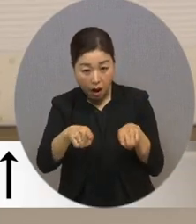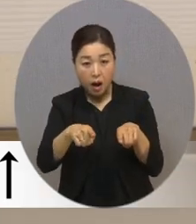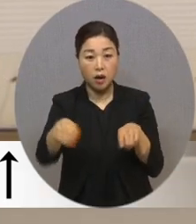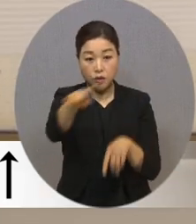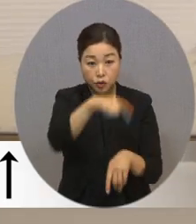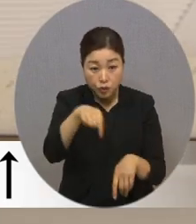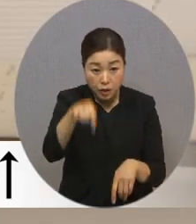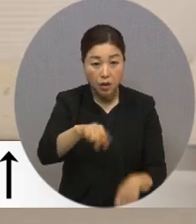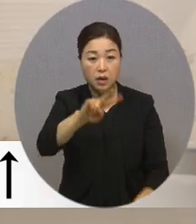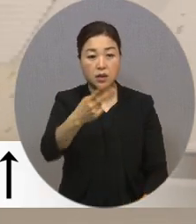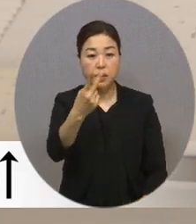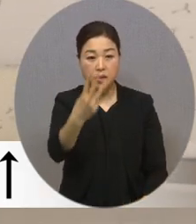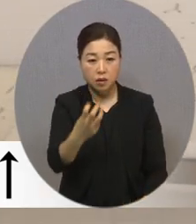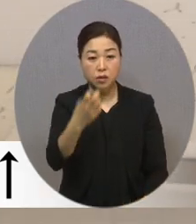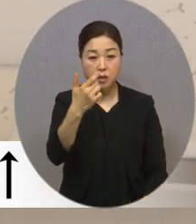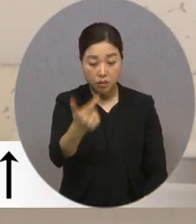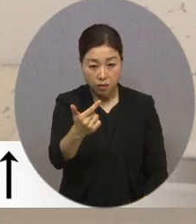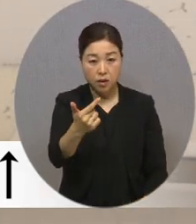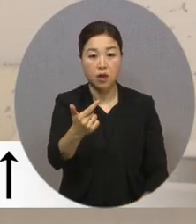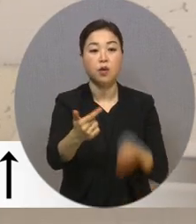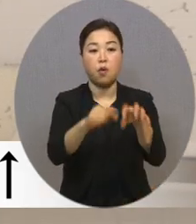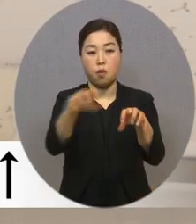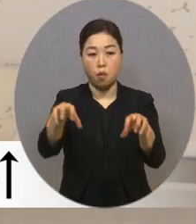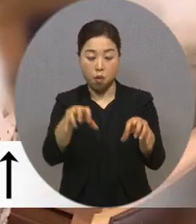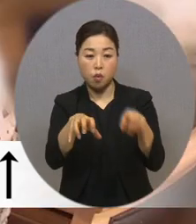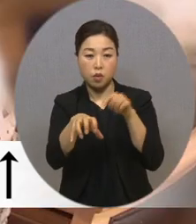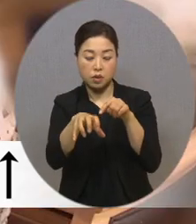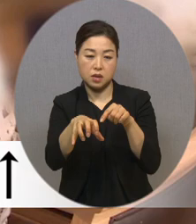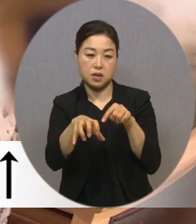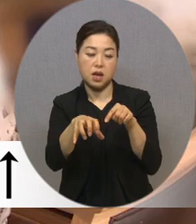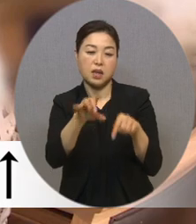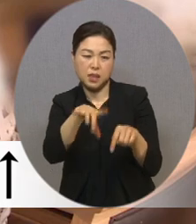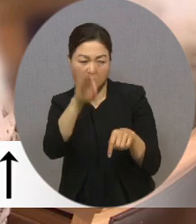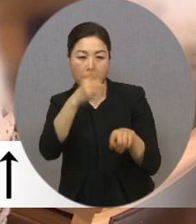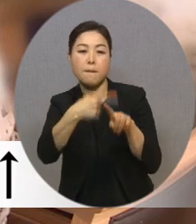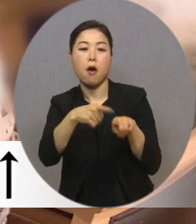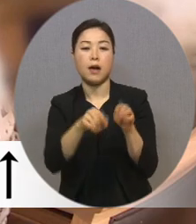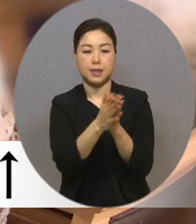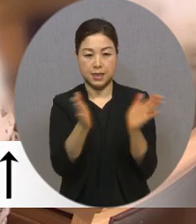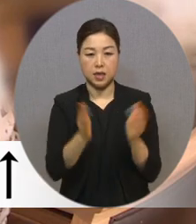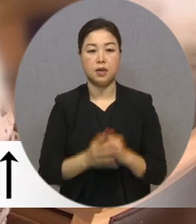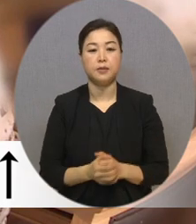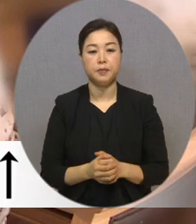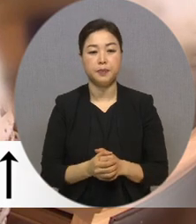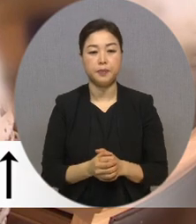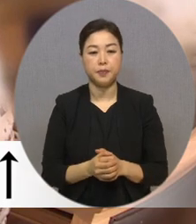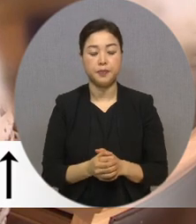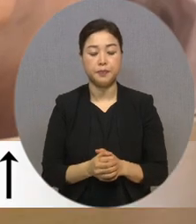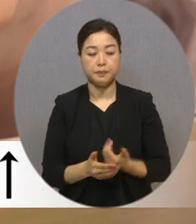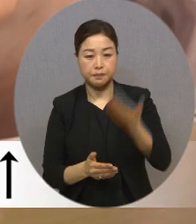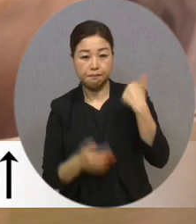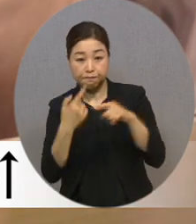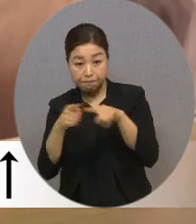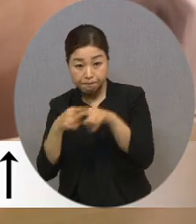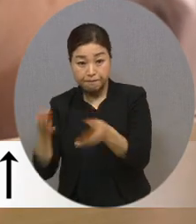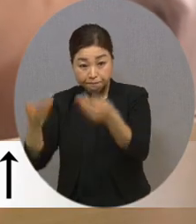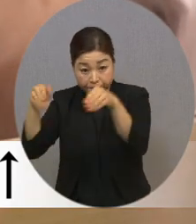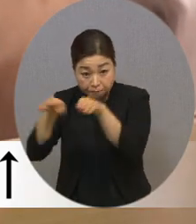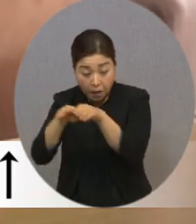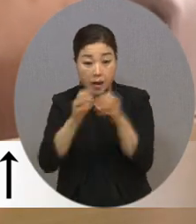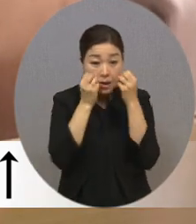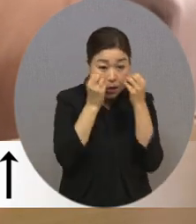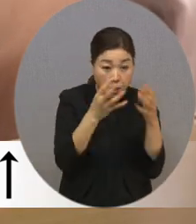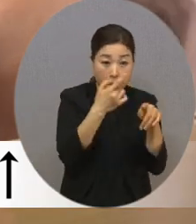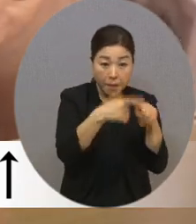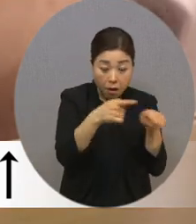중 236개소는 최초로 평가받은 신규 평가시설이었는데요. 기존 평가시설이 신규